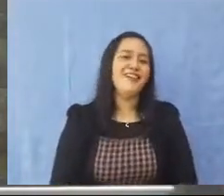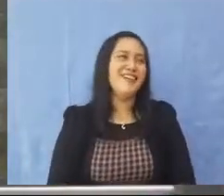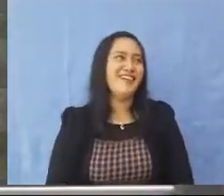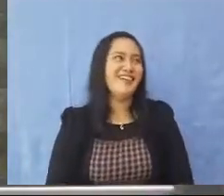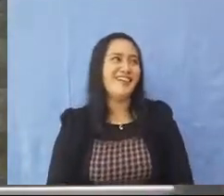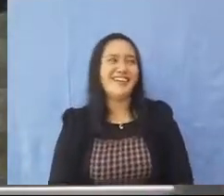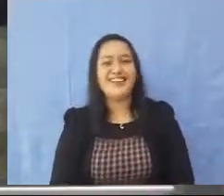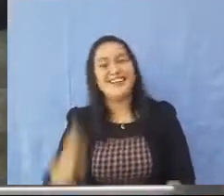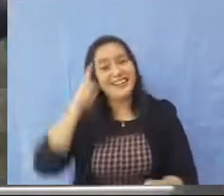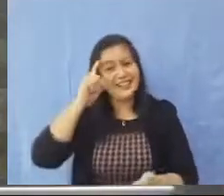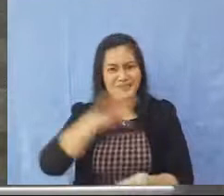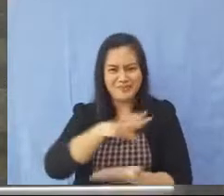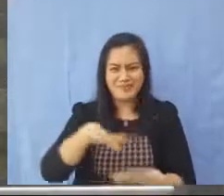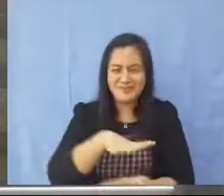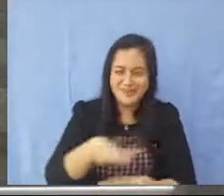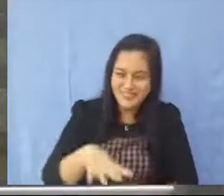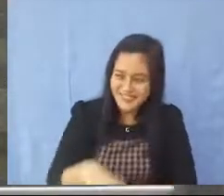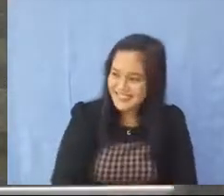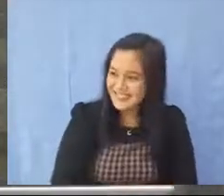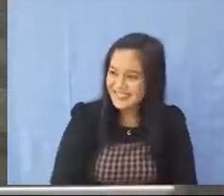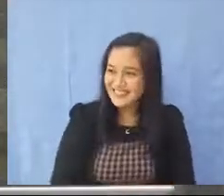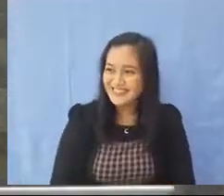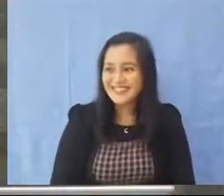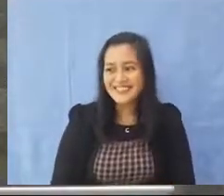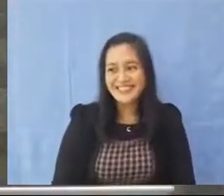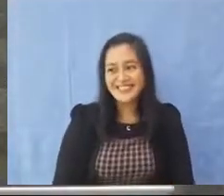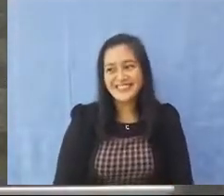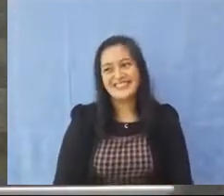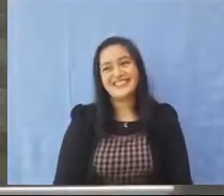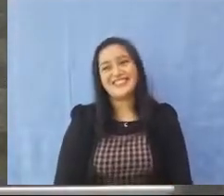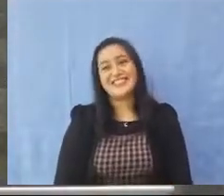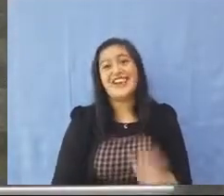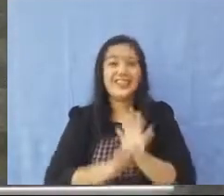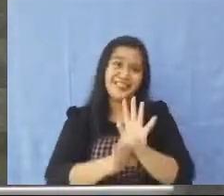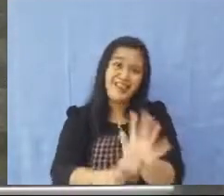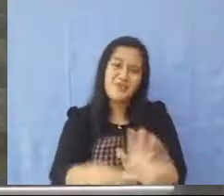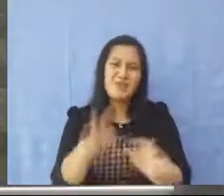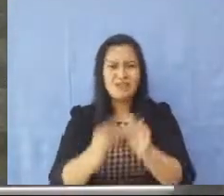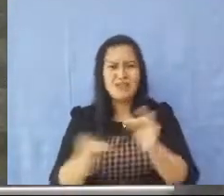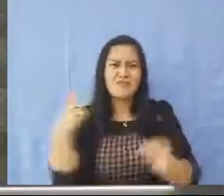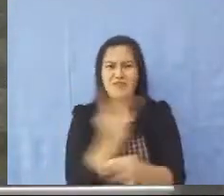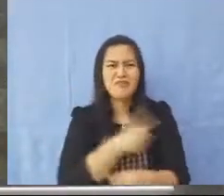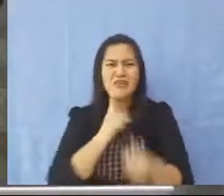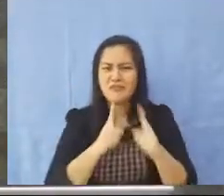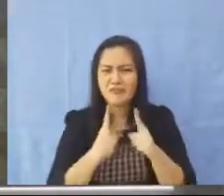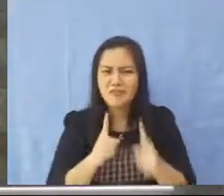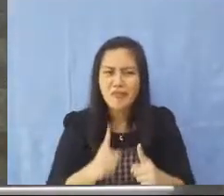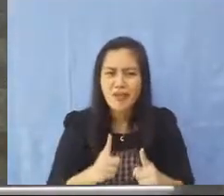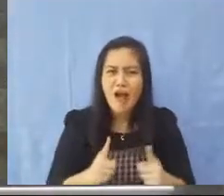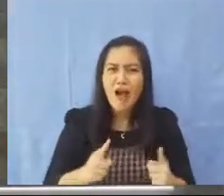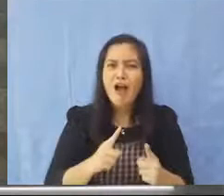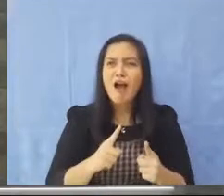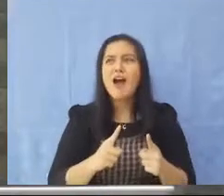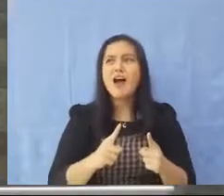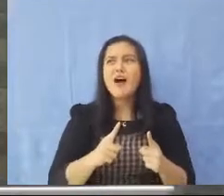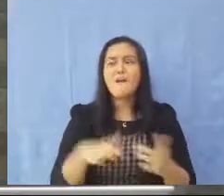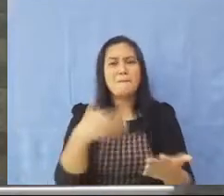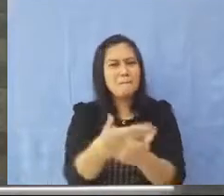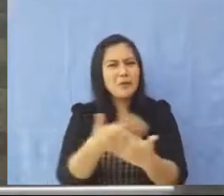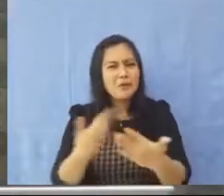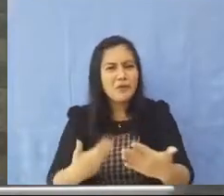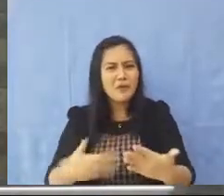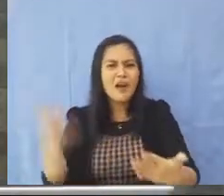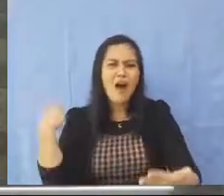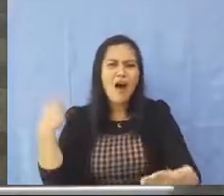Kalahin mo, nag-Koreano na bigla. Pakiabot nga yung pala. Sumagot ng English. Patay na. Pakiabot. Ayan na. Kaya nagkandalabo-labo na